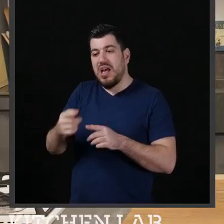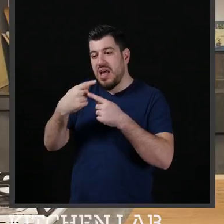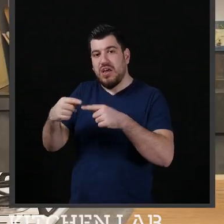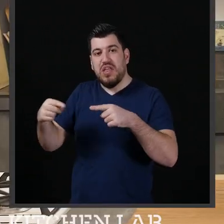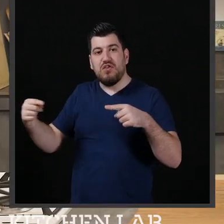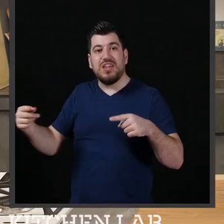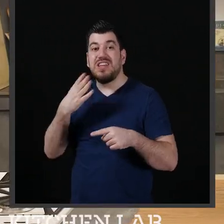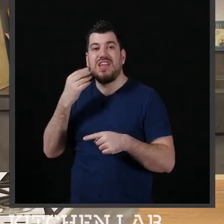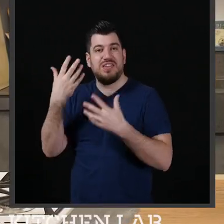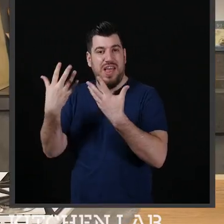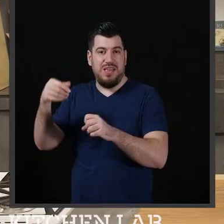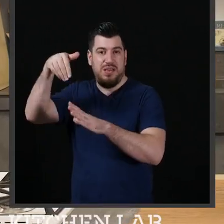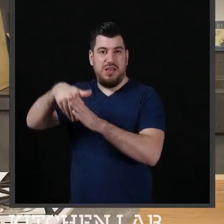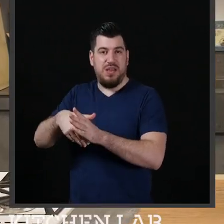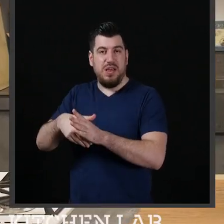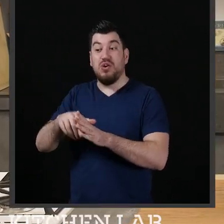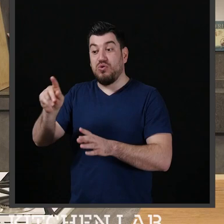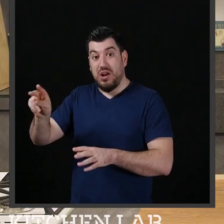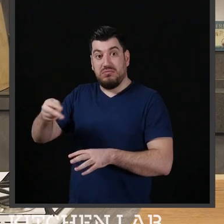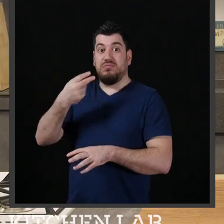παίρνω κανελόνι, μπεσαμέλ